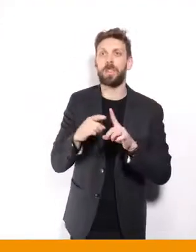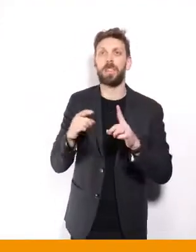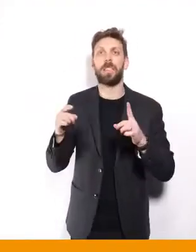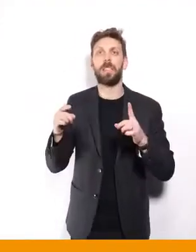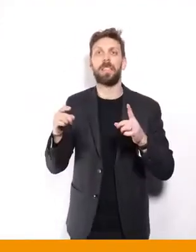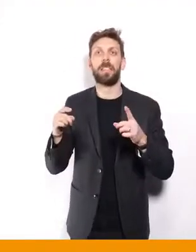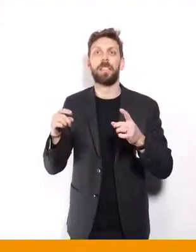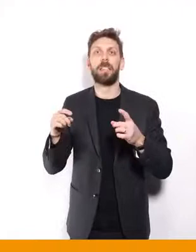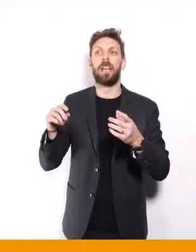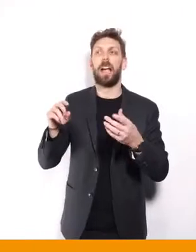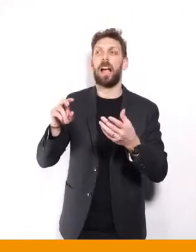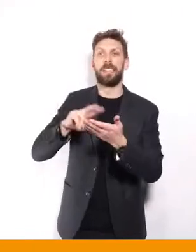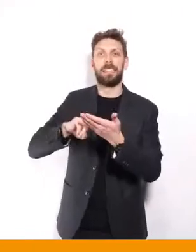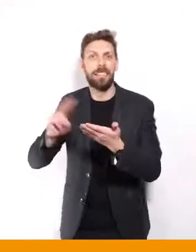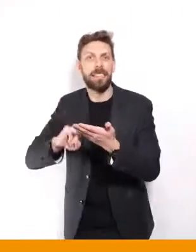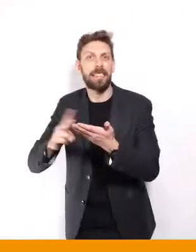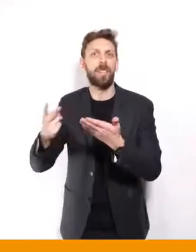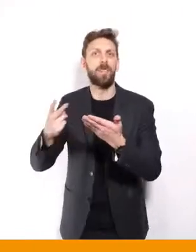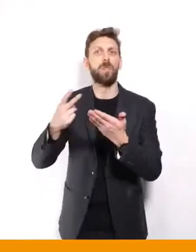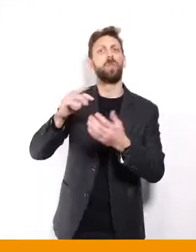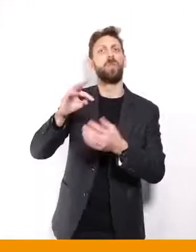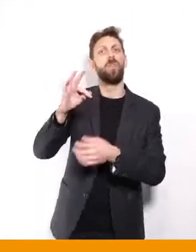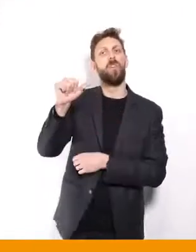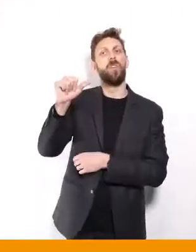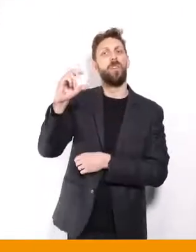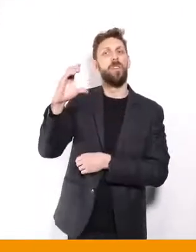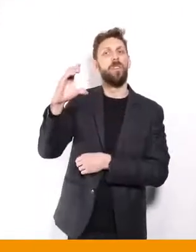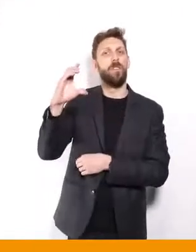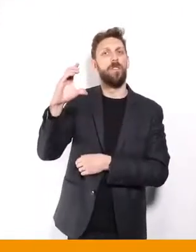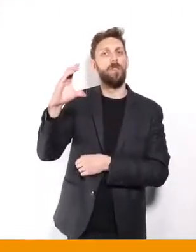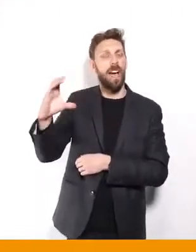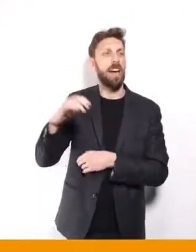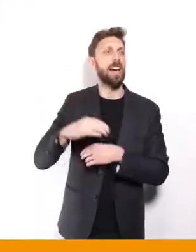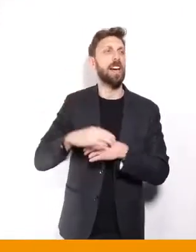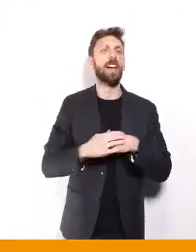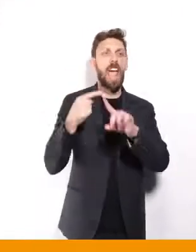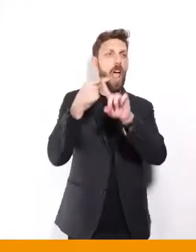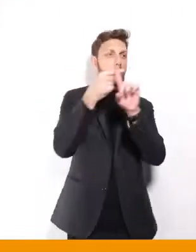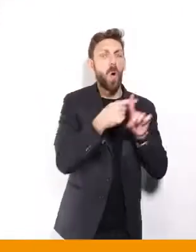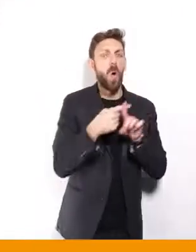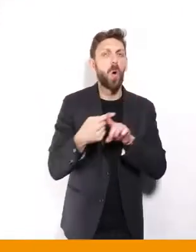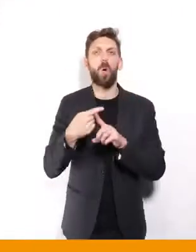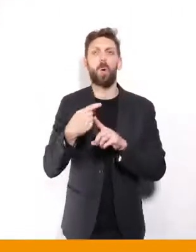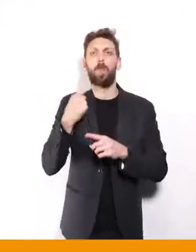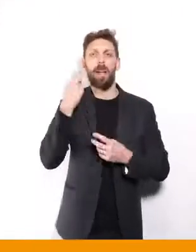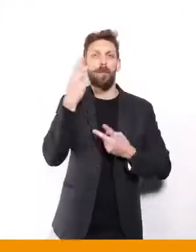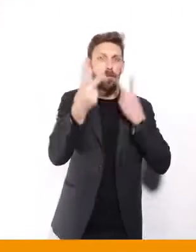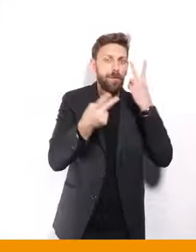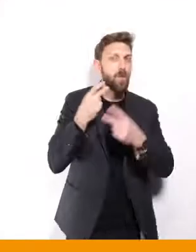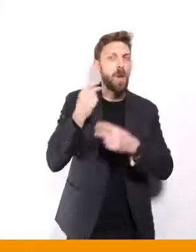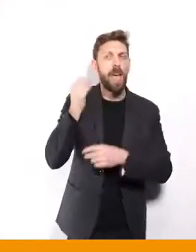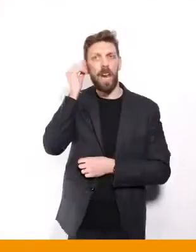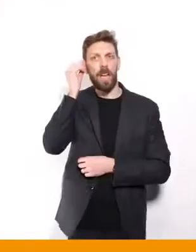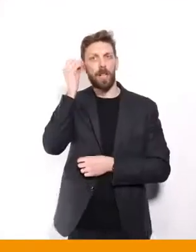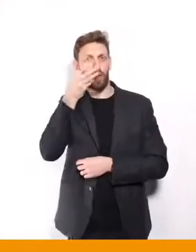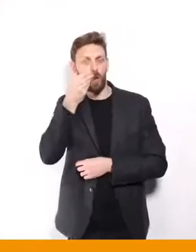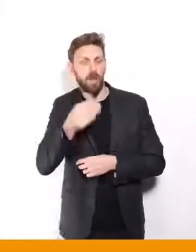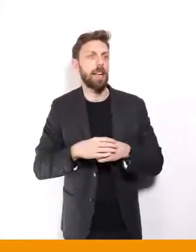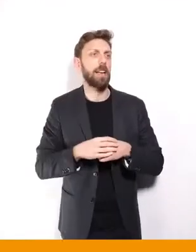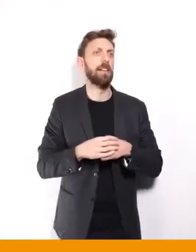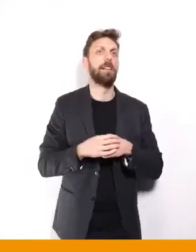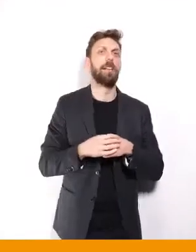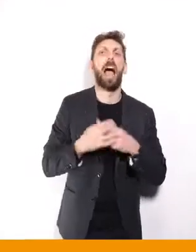FALC, c'est les repères visuels et sensoriels, c'est renforcer évidemment l'accès au numérique et